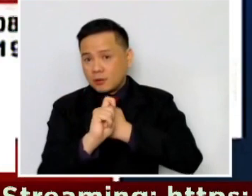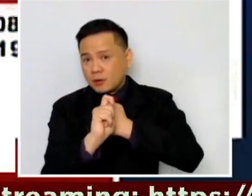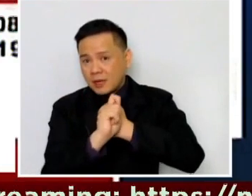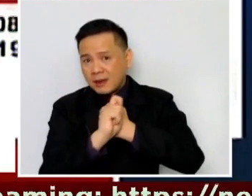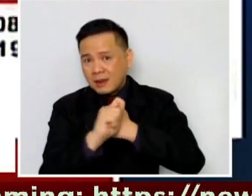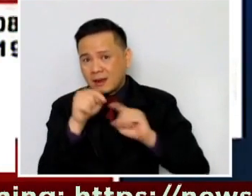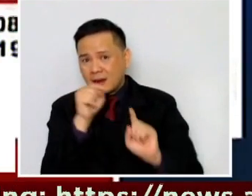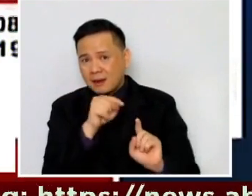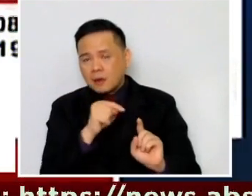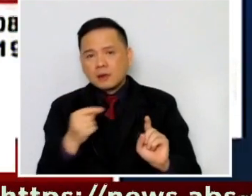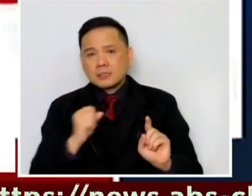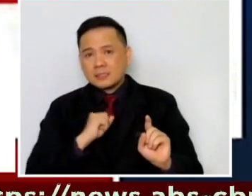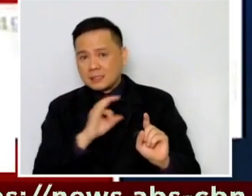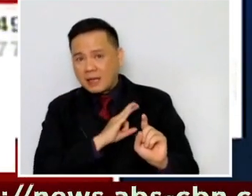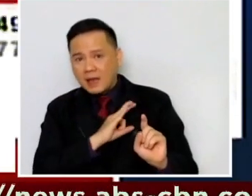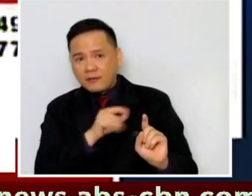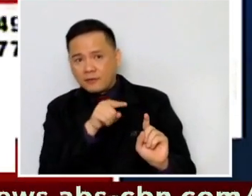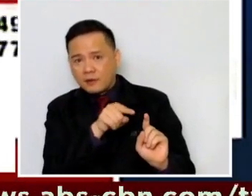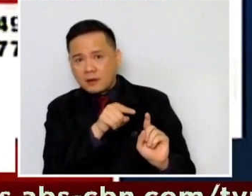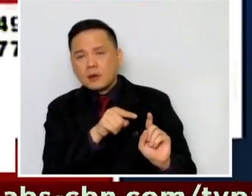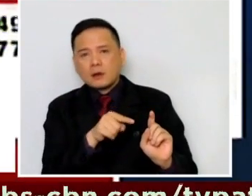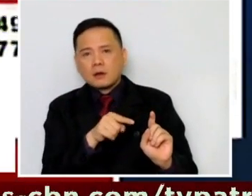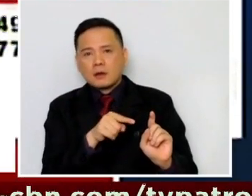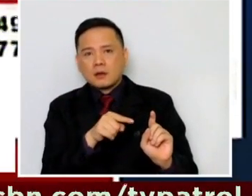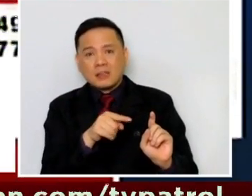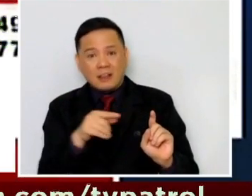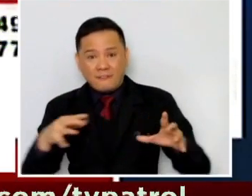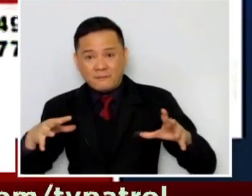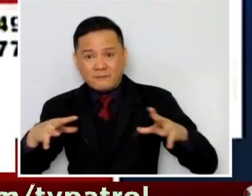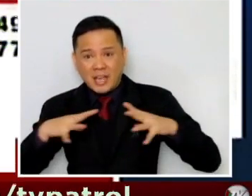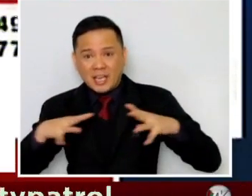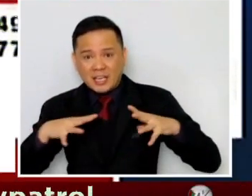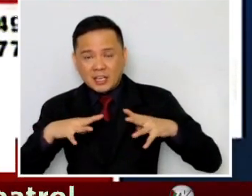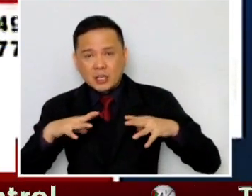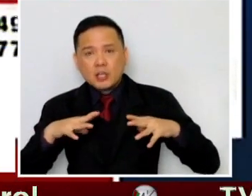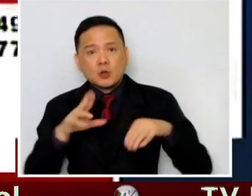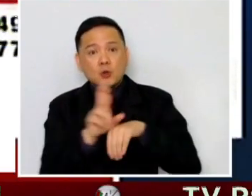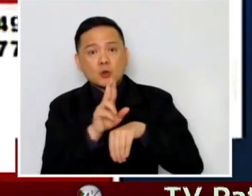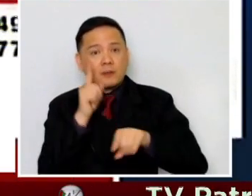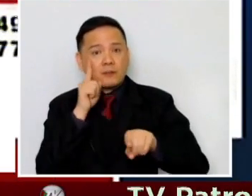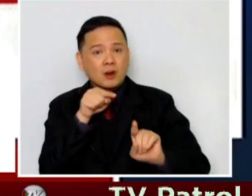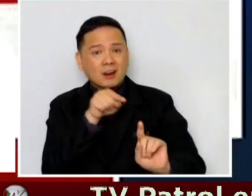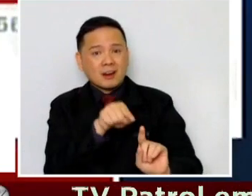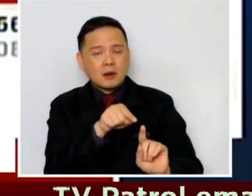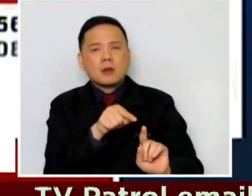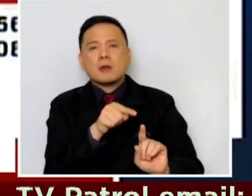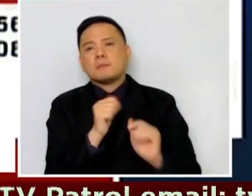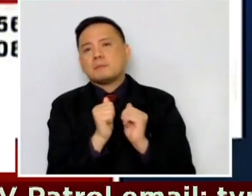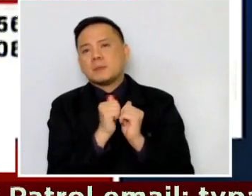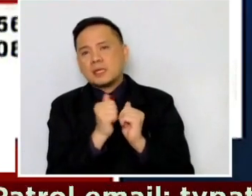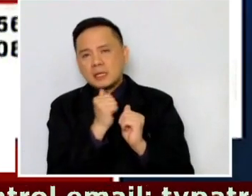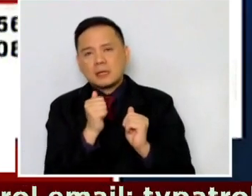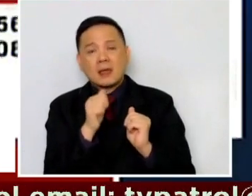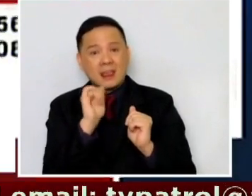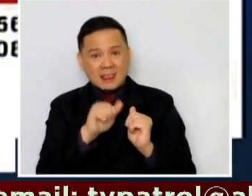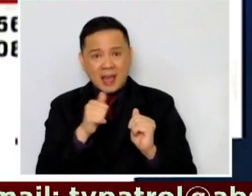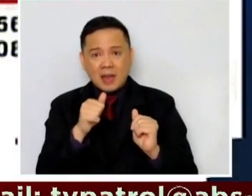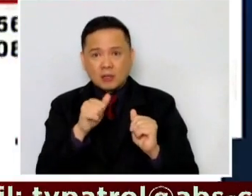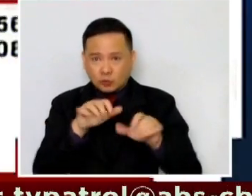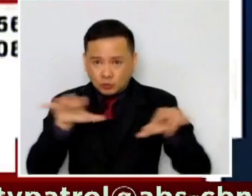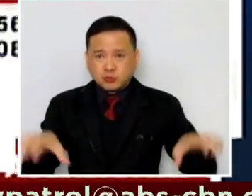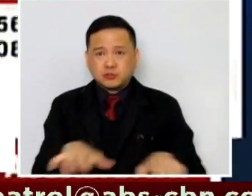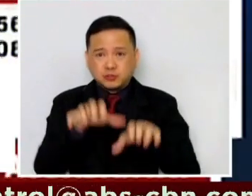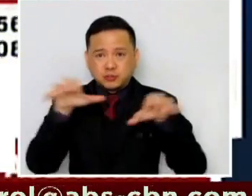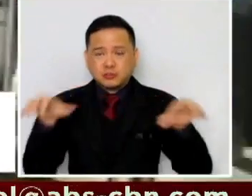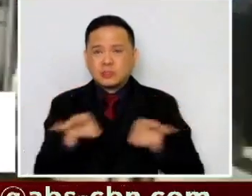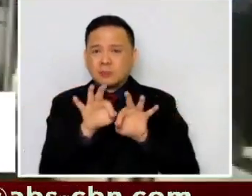frontline personnel natin na mag-file ng kanilang mga vacation leaves during the holiday season para ma-maximize po natin yung manpower dito